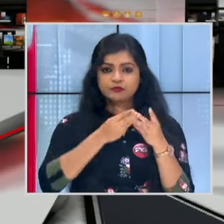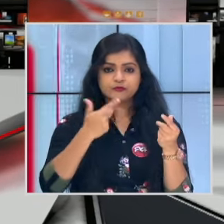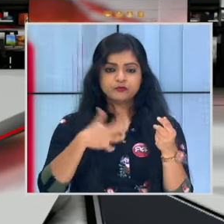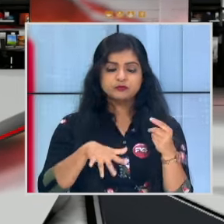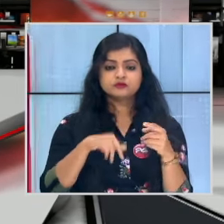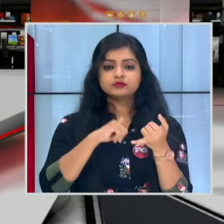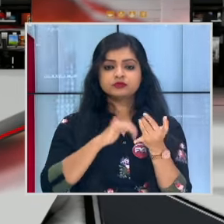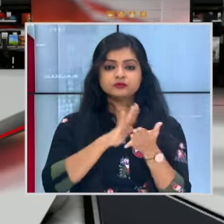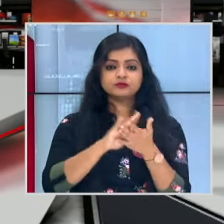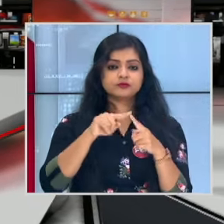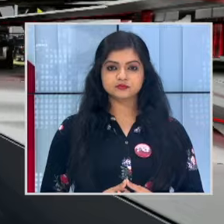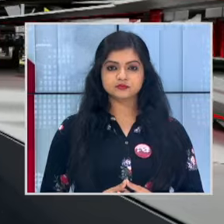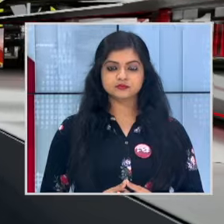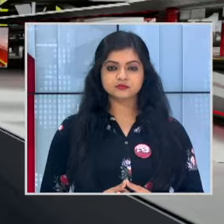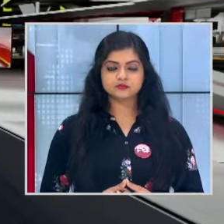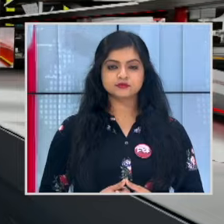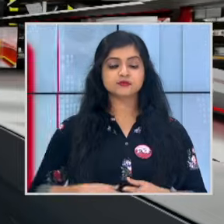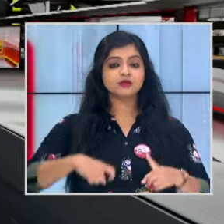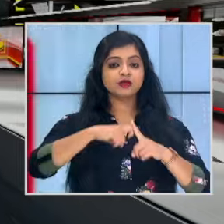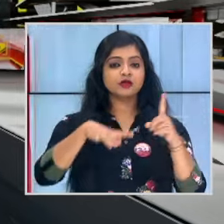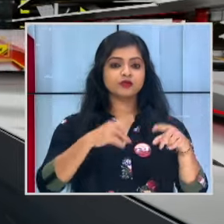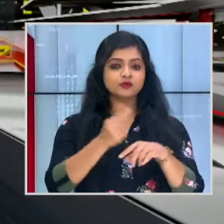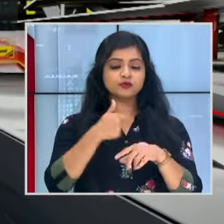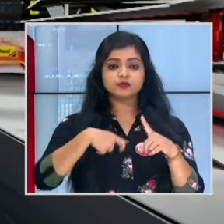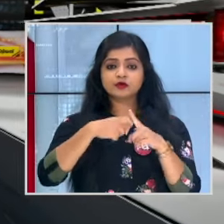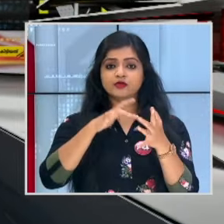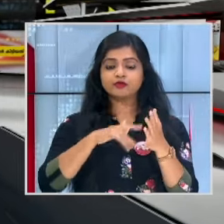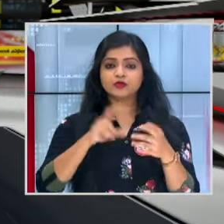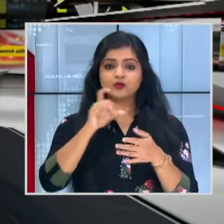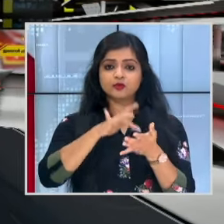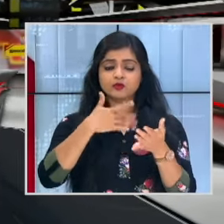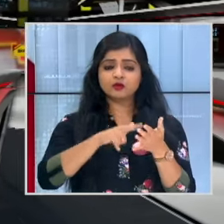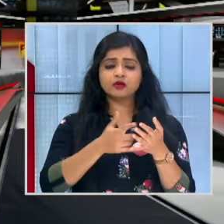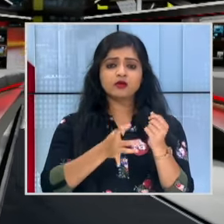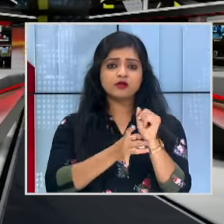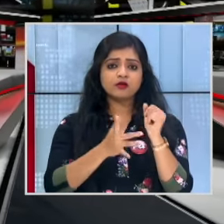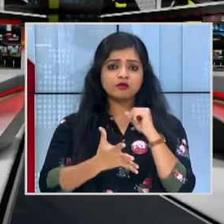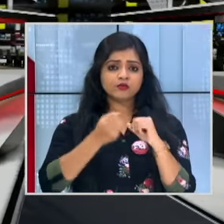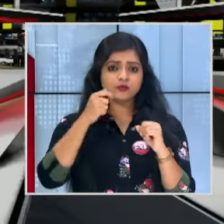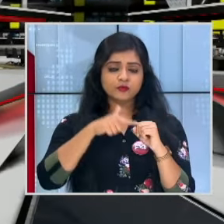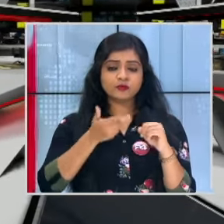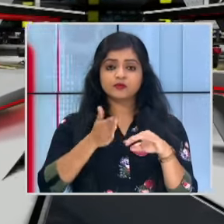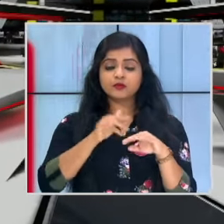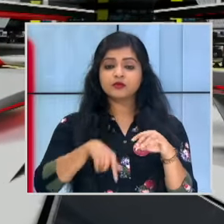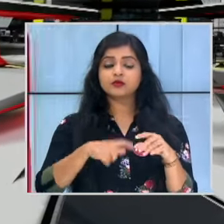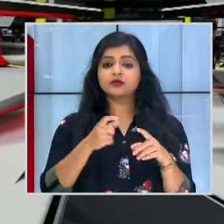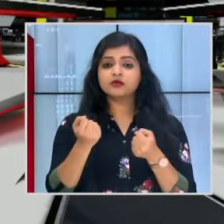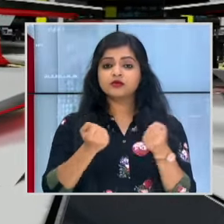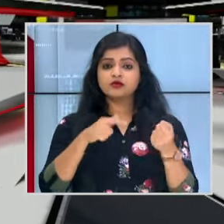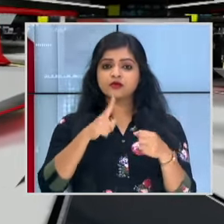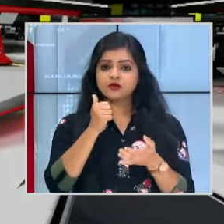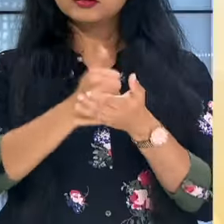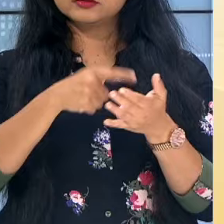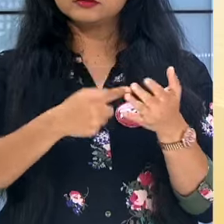നിന്ന് നിതിൻ അമ്പുജൻ നൽകുന്ന വിവരം. കേരള സർവകലാശാല കാര്യവട്ടം ക്യാമ്പസിൽ അസ്ഥികൂടം കണ്ടെത്തിയ സ്ഥലത്തുനിന്ന് ലഭിച്ച ഡ്രൈവിംഗ് ലൈസൻസ്